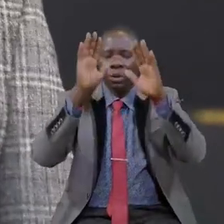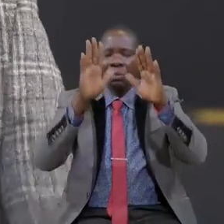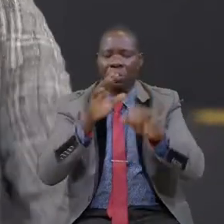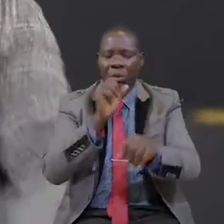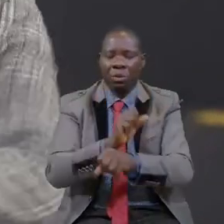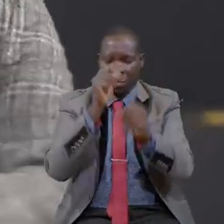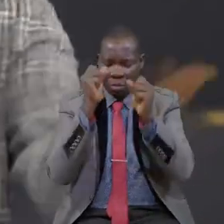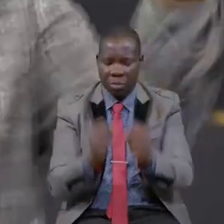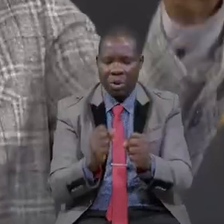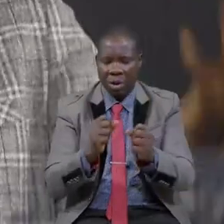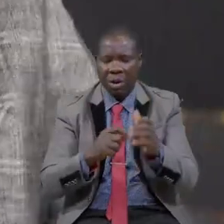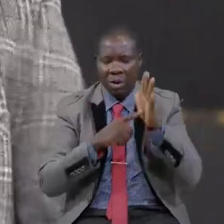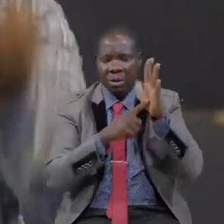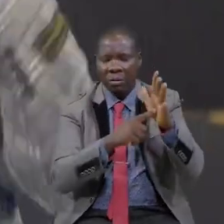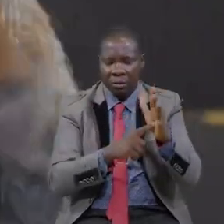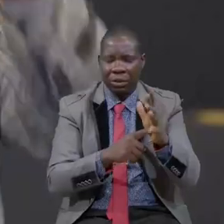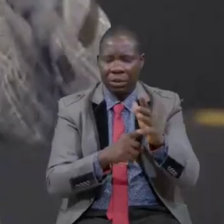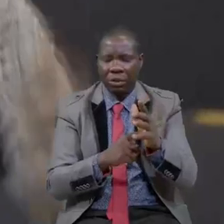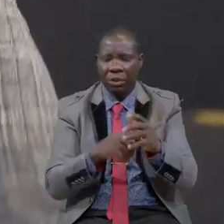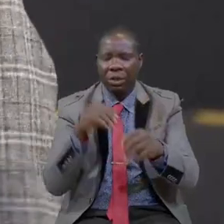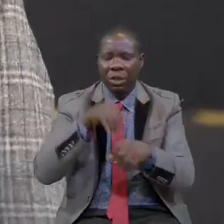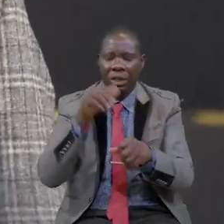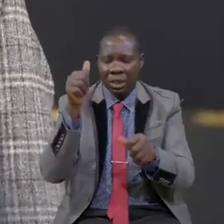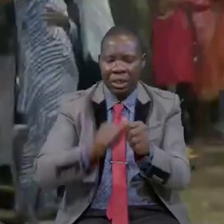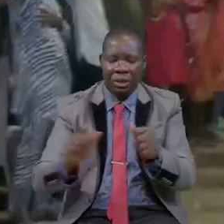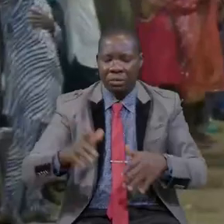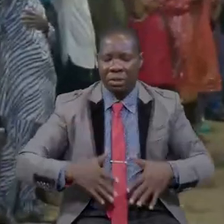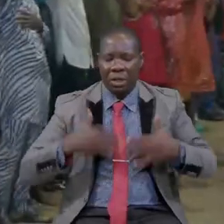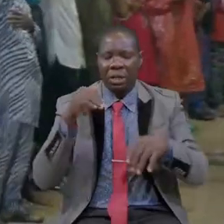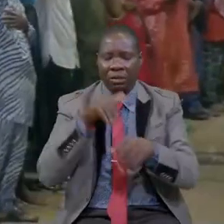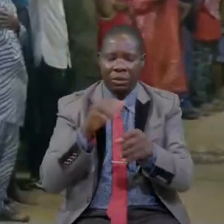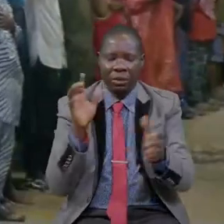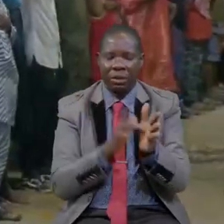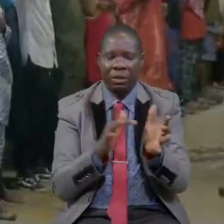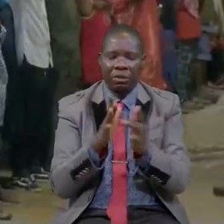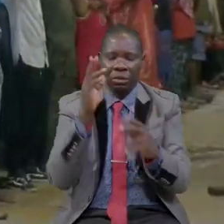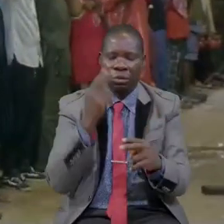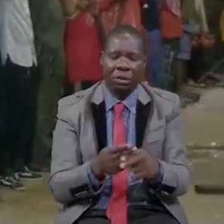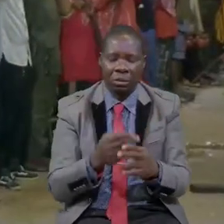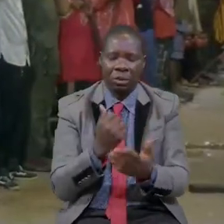puissance miraculeuse, la démonstration dans chaque vie au nom de Jésus.